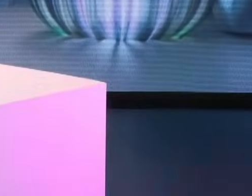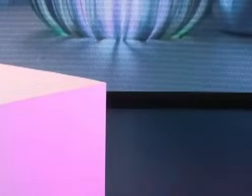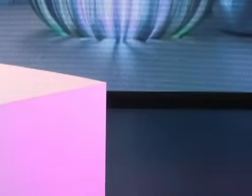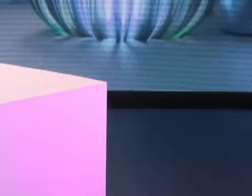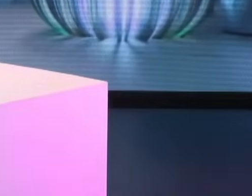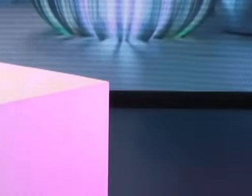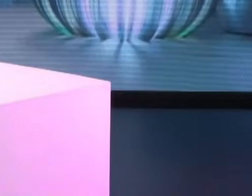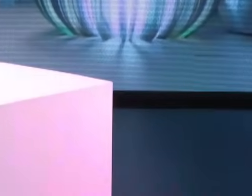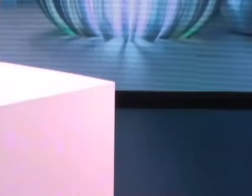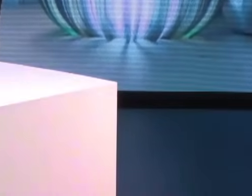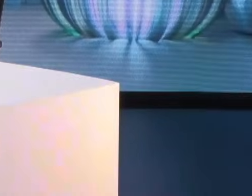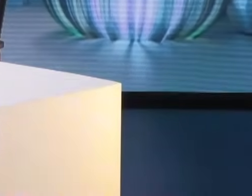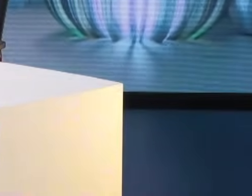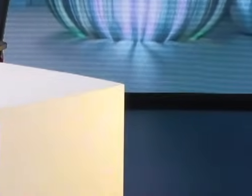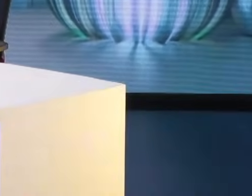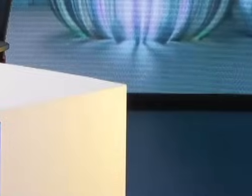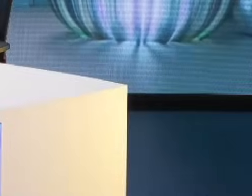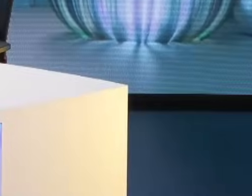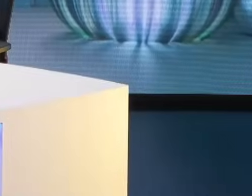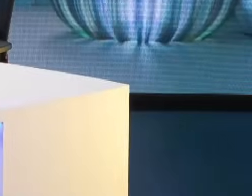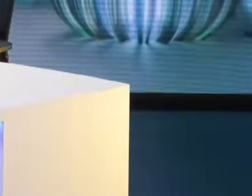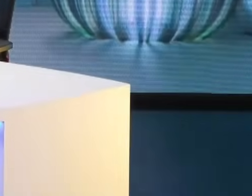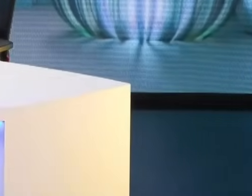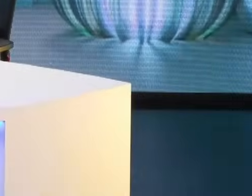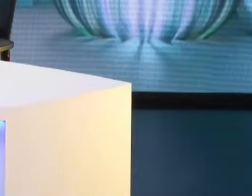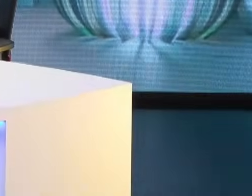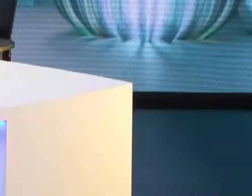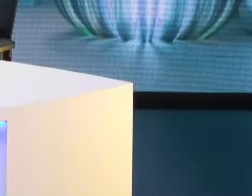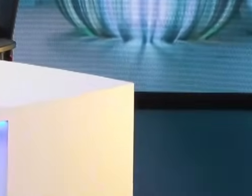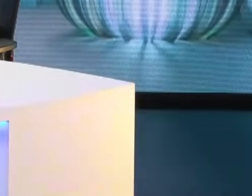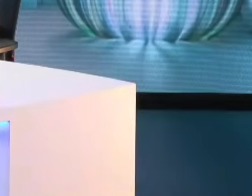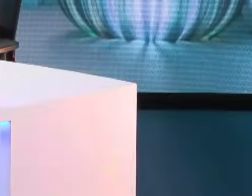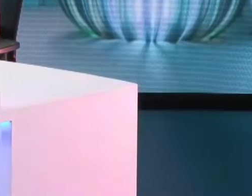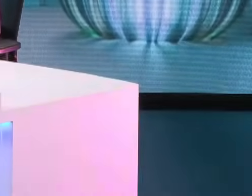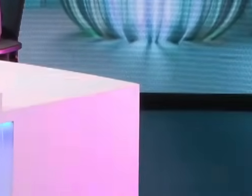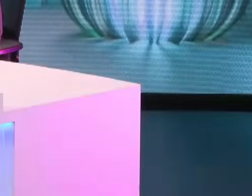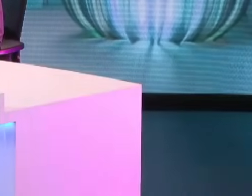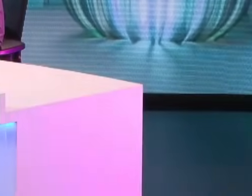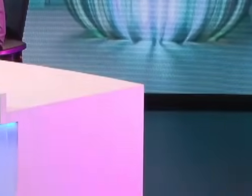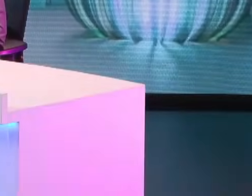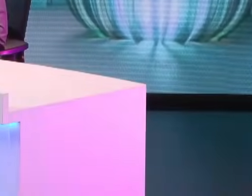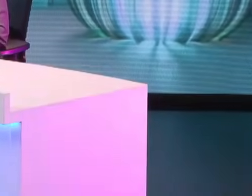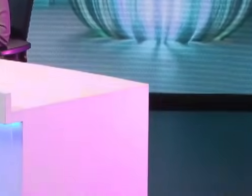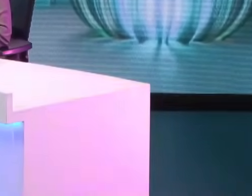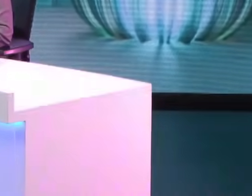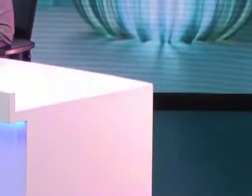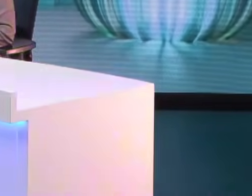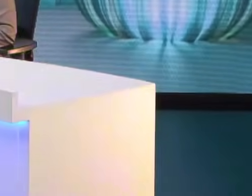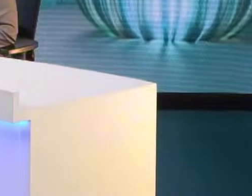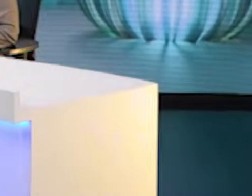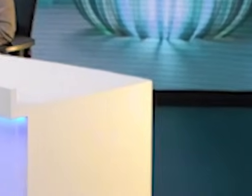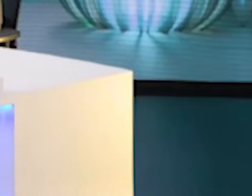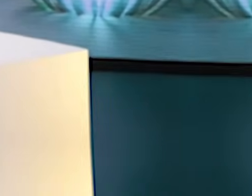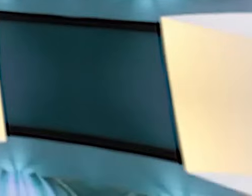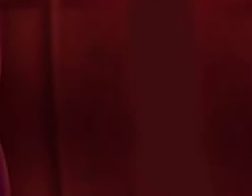degil untuk meneruskan perjuangan. Adakah mereka masih lagi berdegil? Kita akan saksikan dalam episod kali ini.